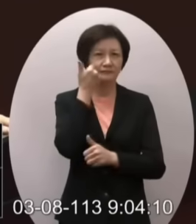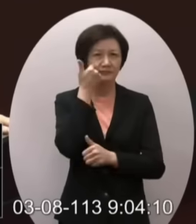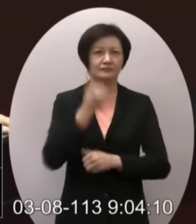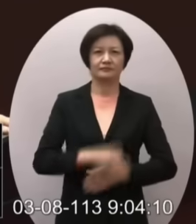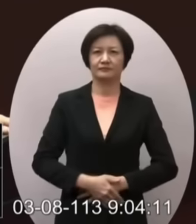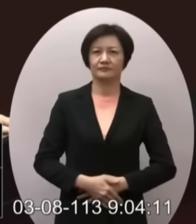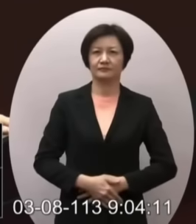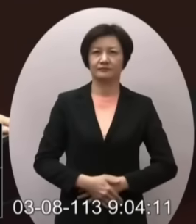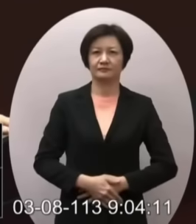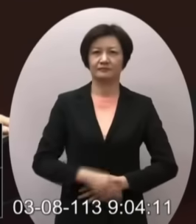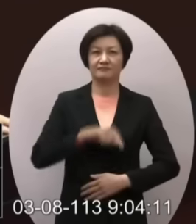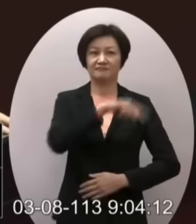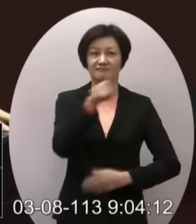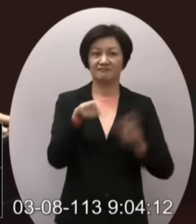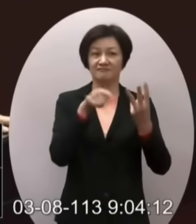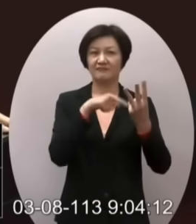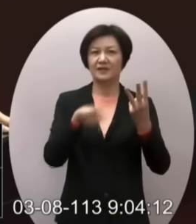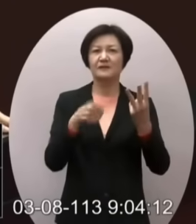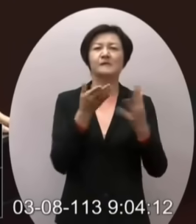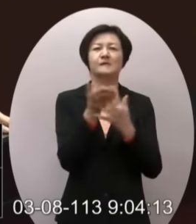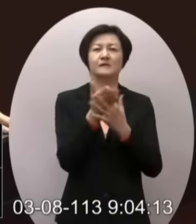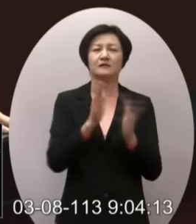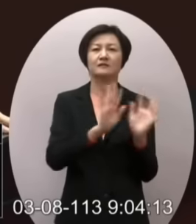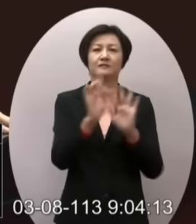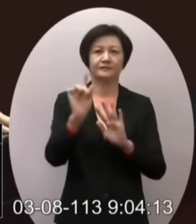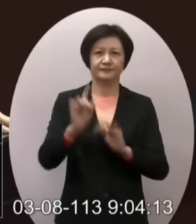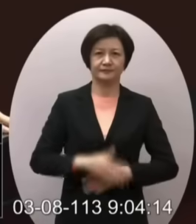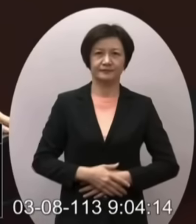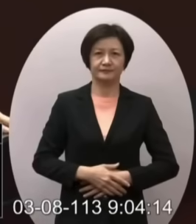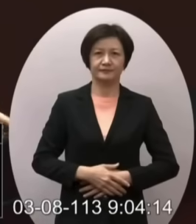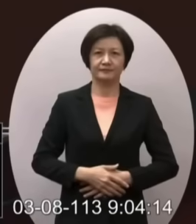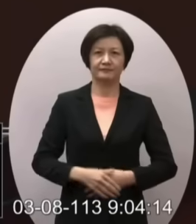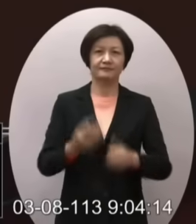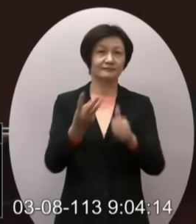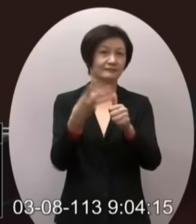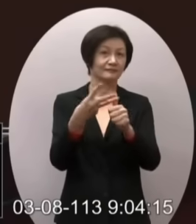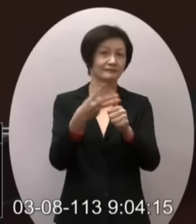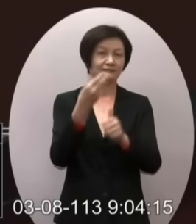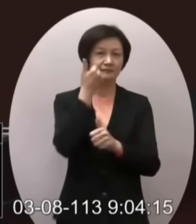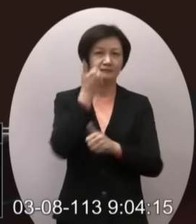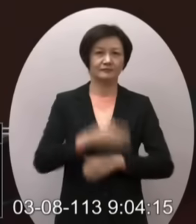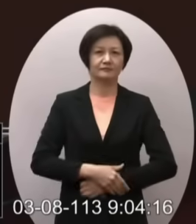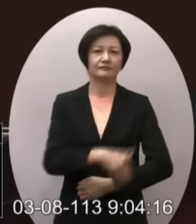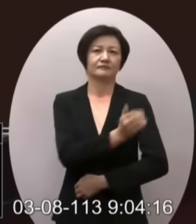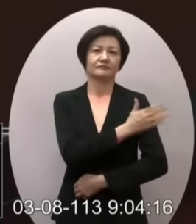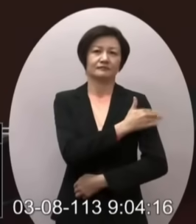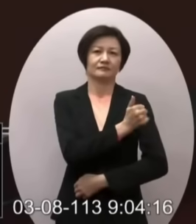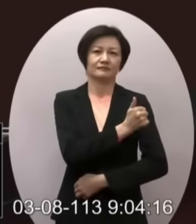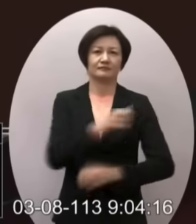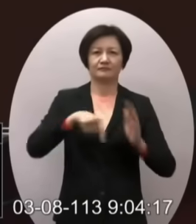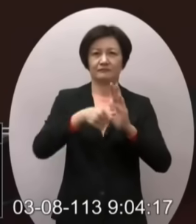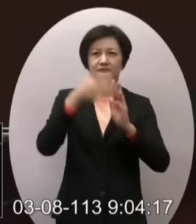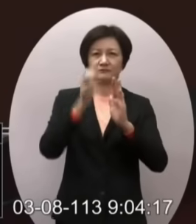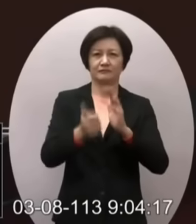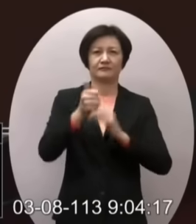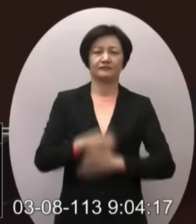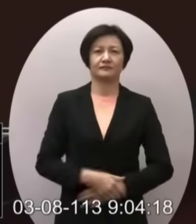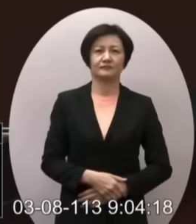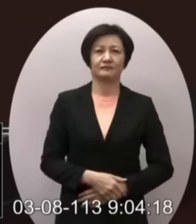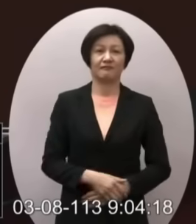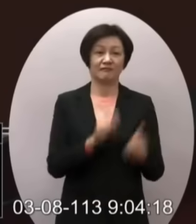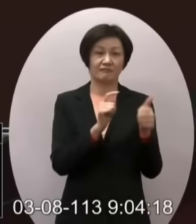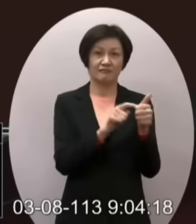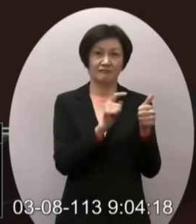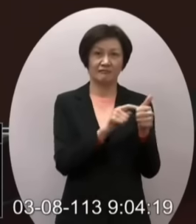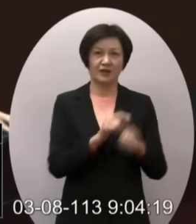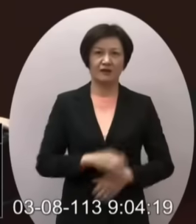然后看看他们的是怎么样个插画。第3名，陈建仁院长。陈建仁